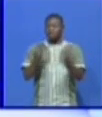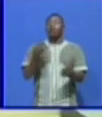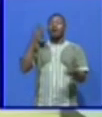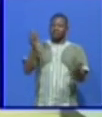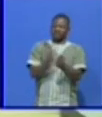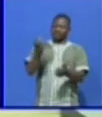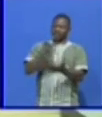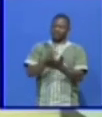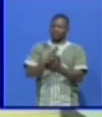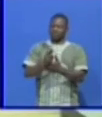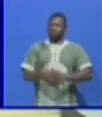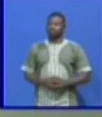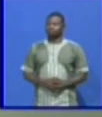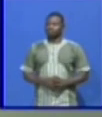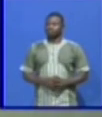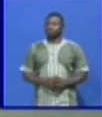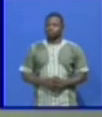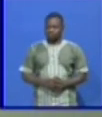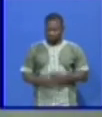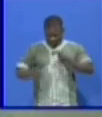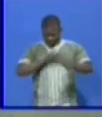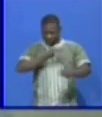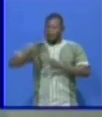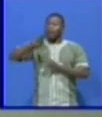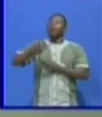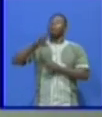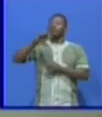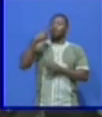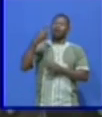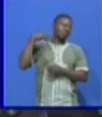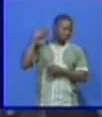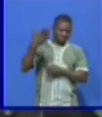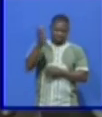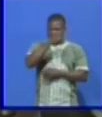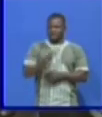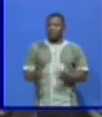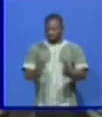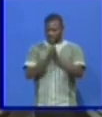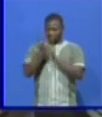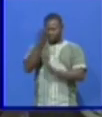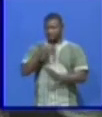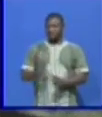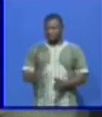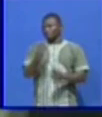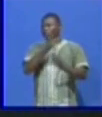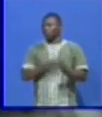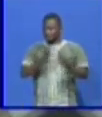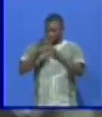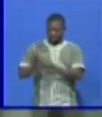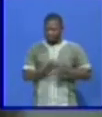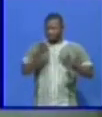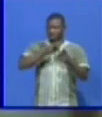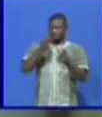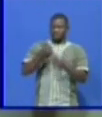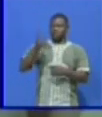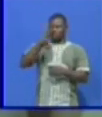Kané. Le mouvement M21 pour désormais la réconciliation entre Burkinabés. C'est la condition sine qua non pour le retour de